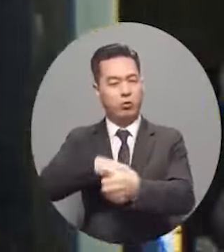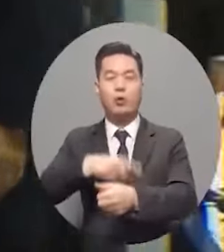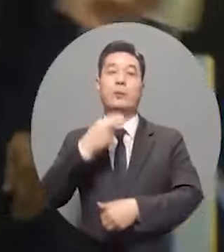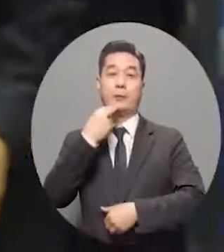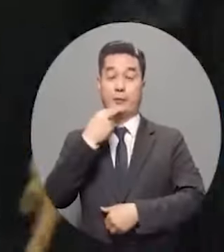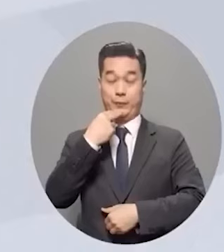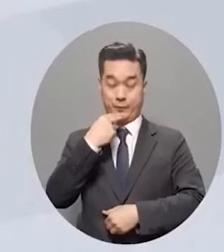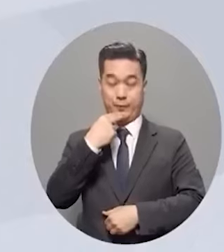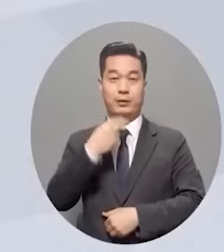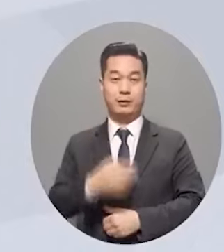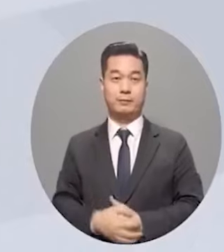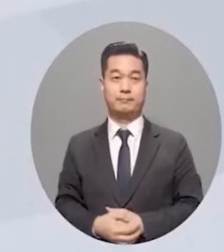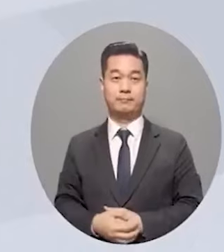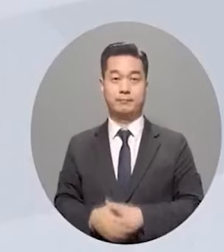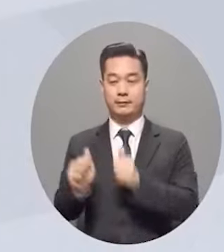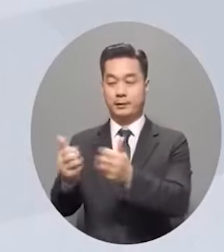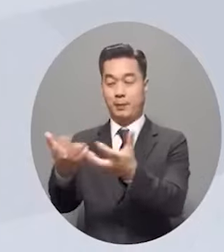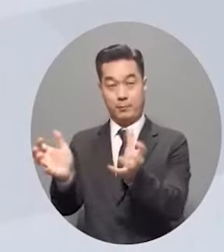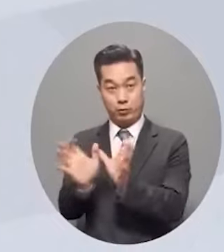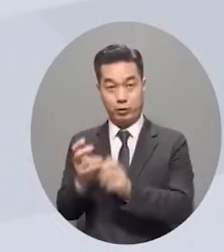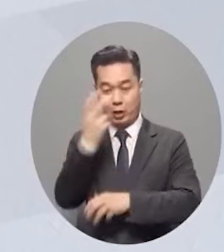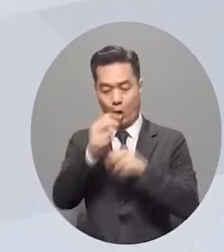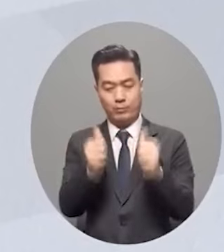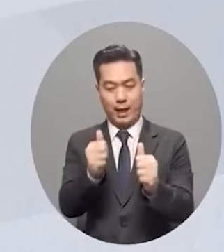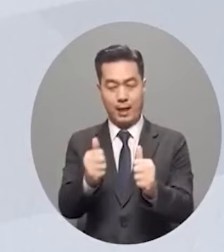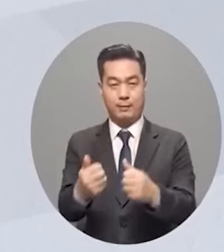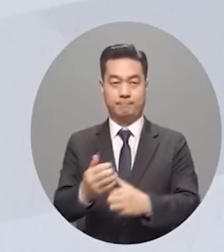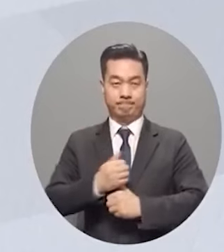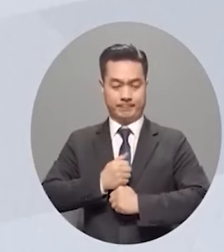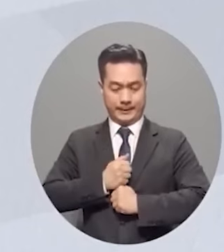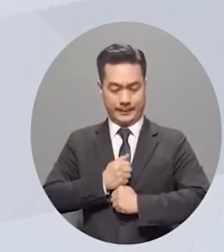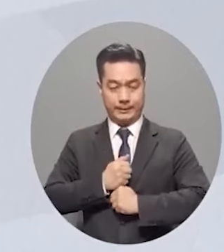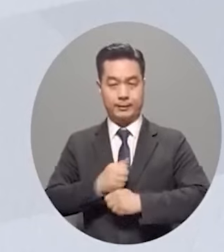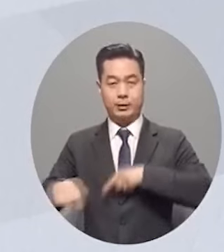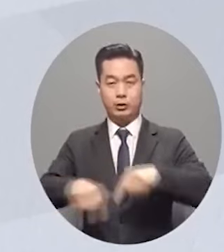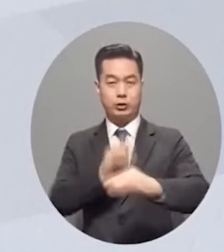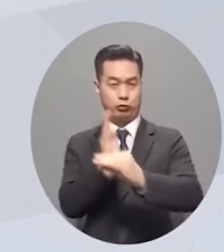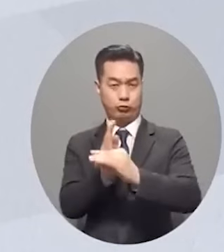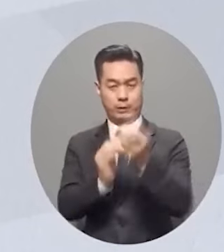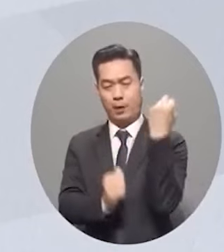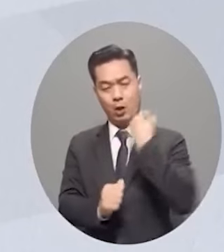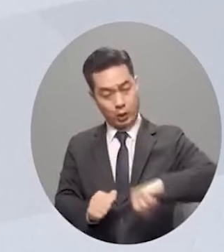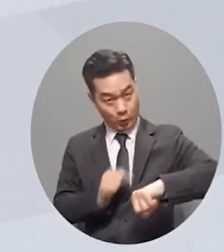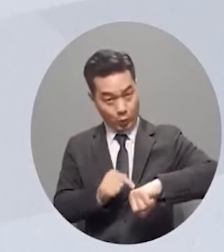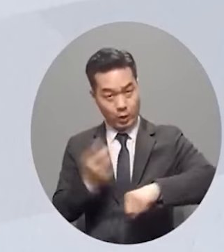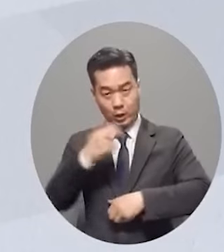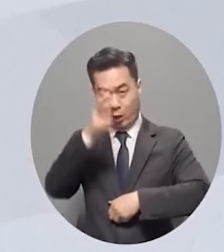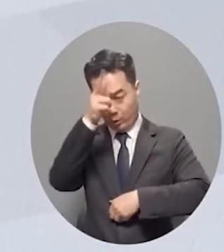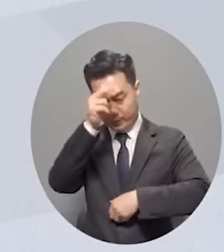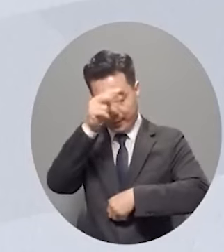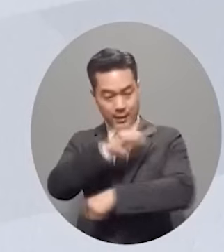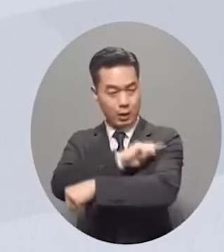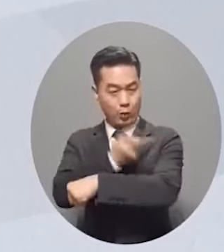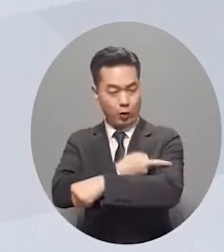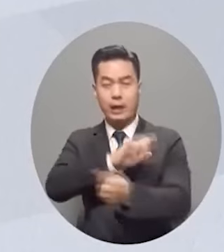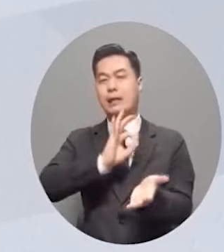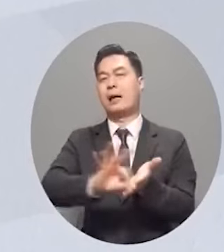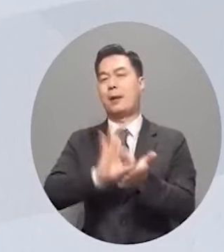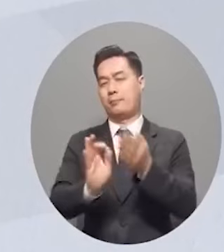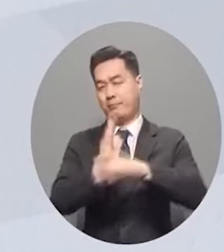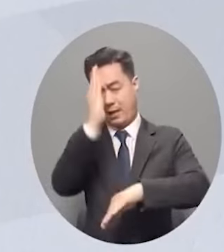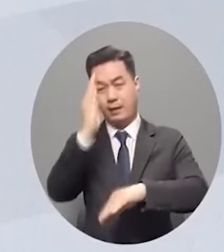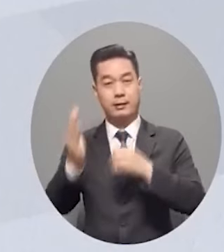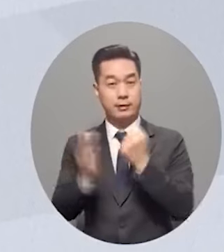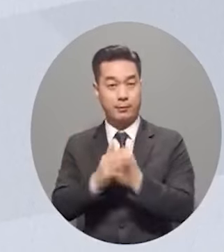않았습니다. 재판부는 검사가 지킬 정치적 중립을 정면으로 어기고 검찰권을 남용했다며 당시